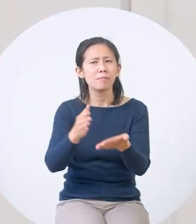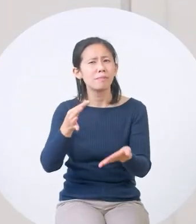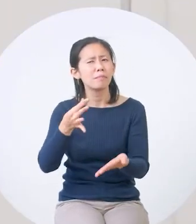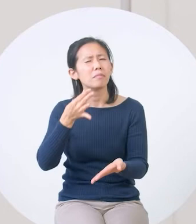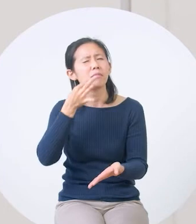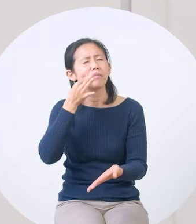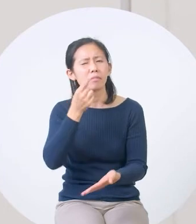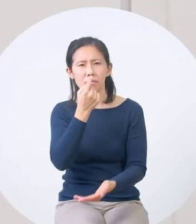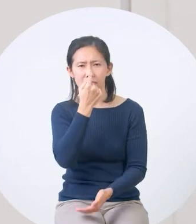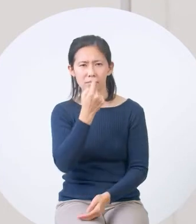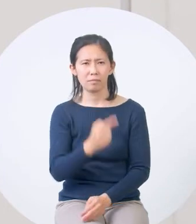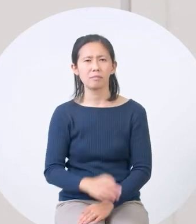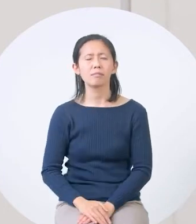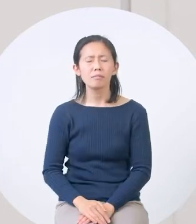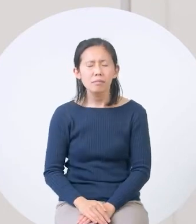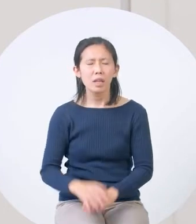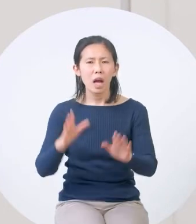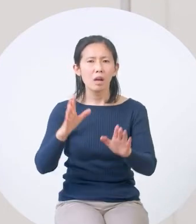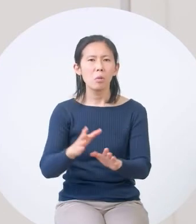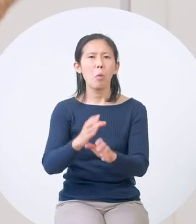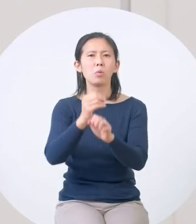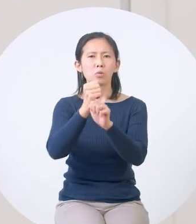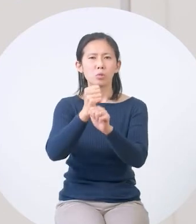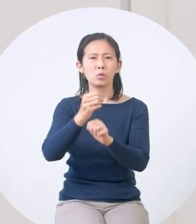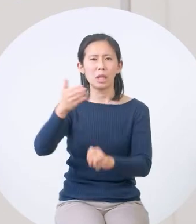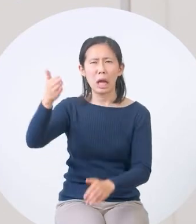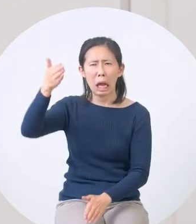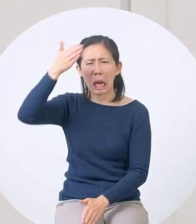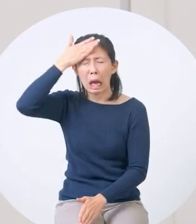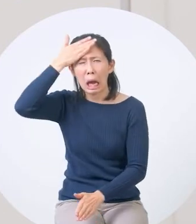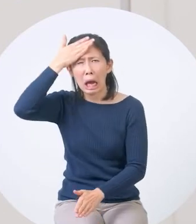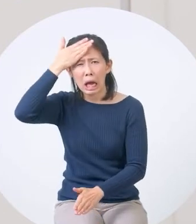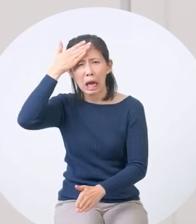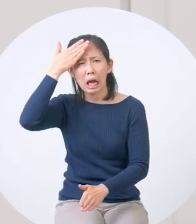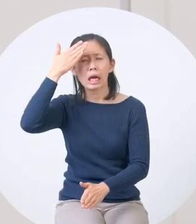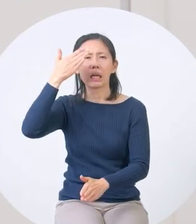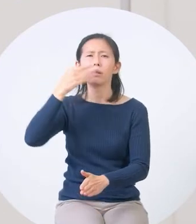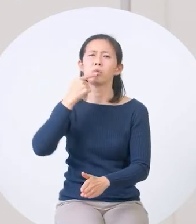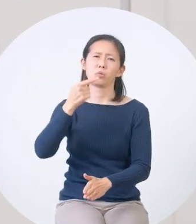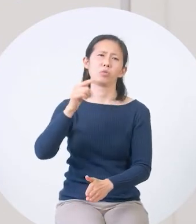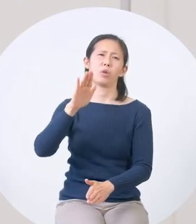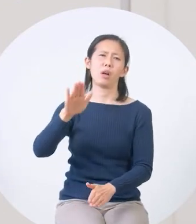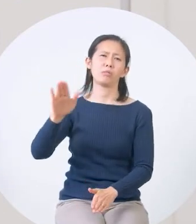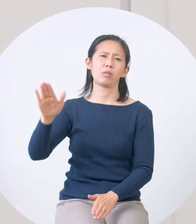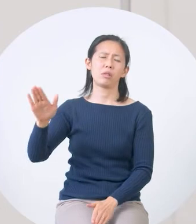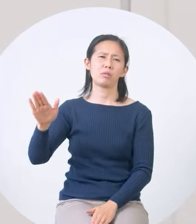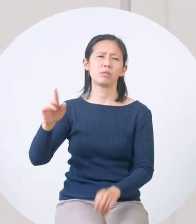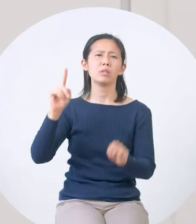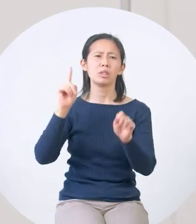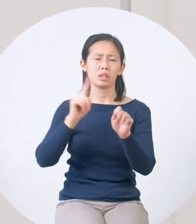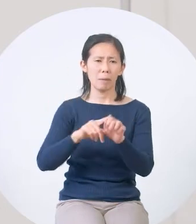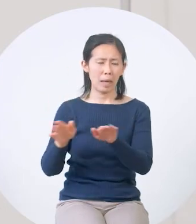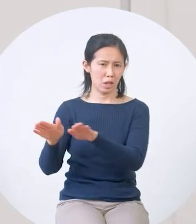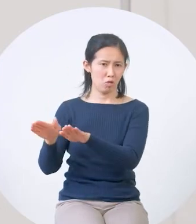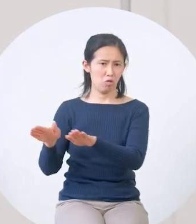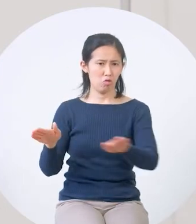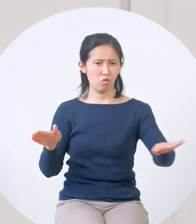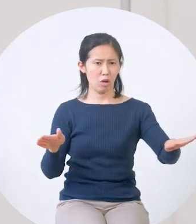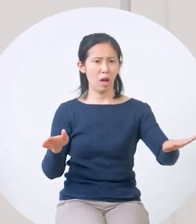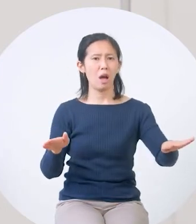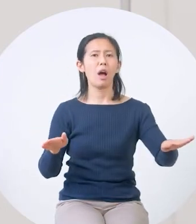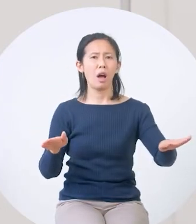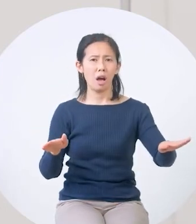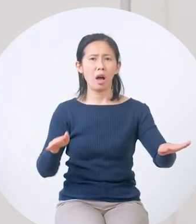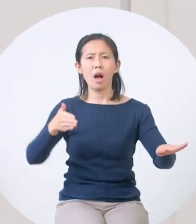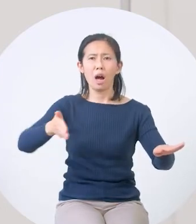ですね。で、要は壁にぶち当たってしまうようなことがあるんで、できれば床面は、色